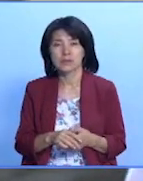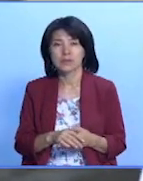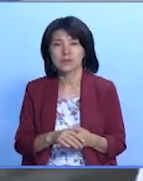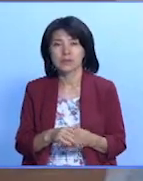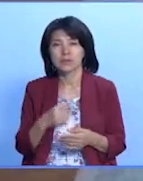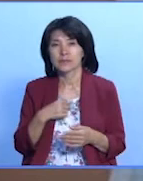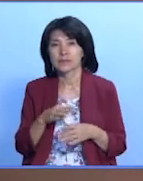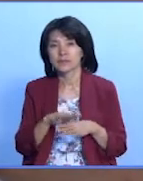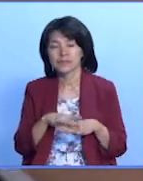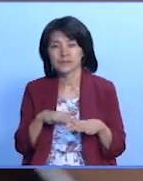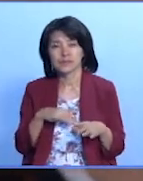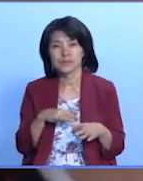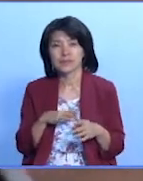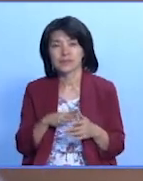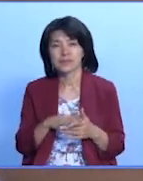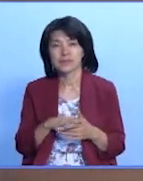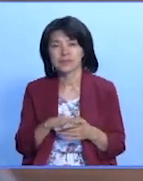Я